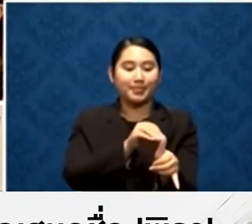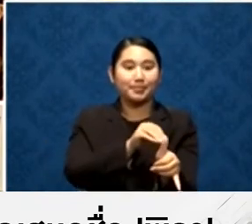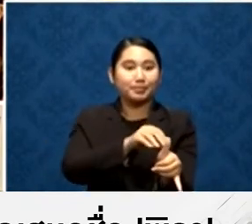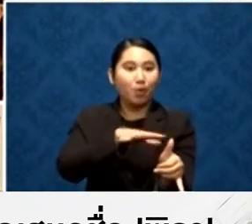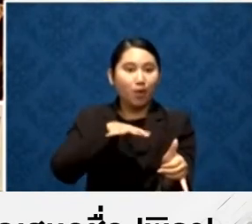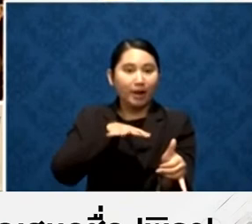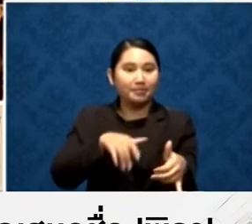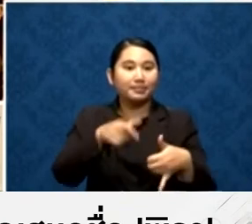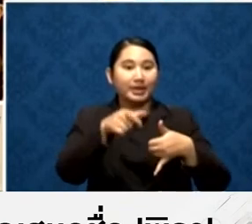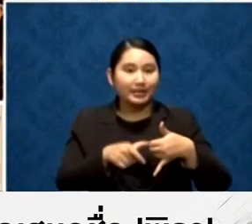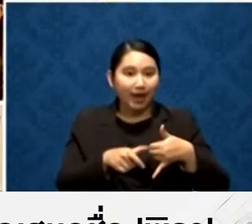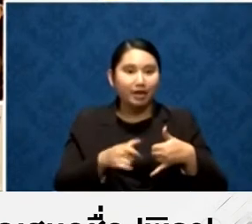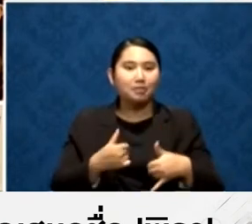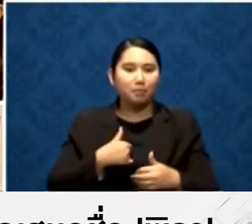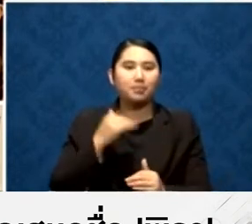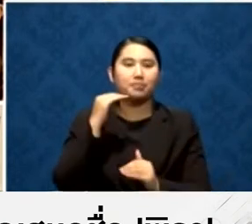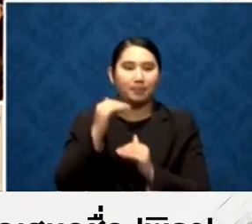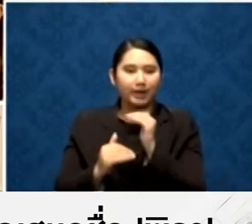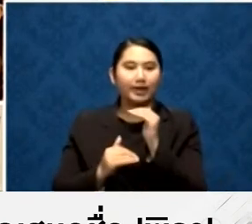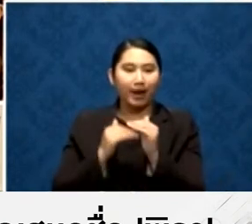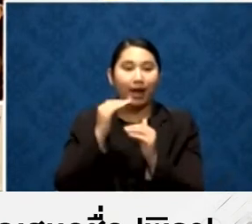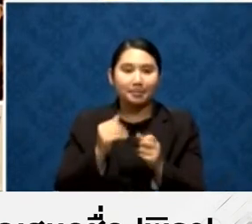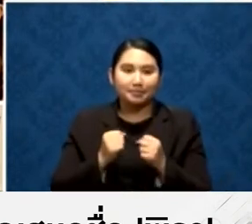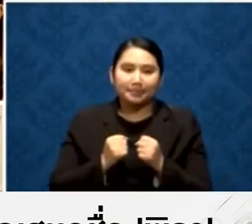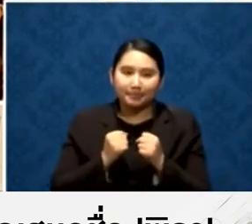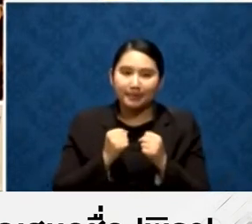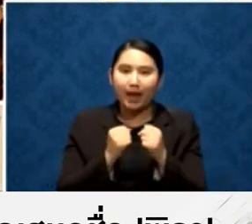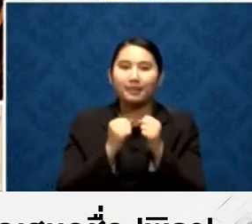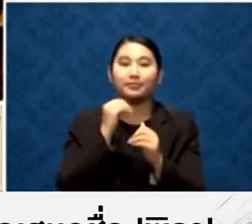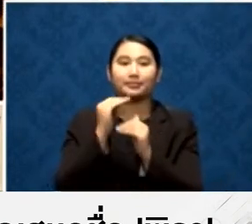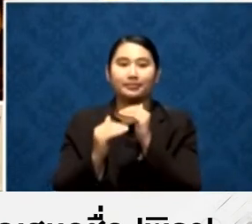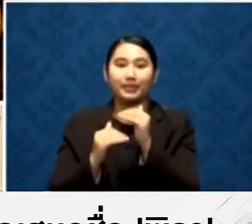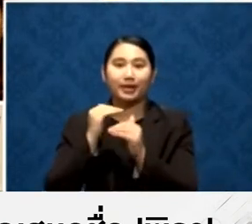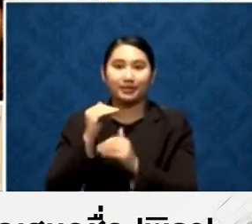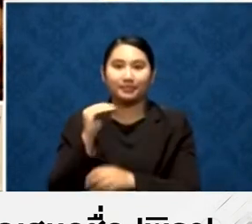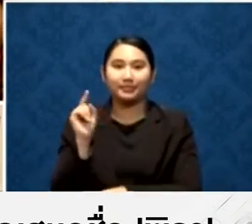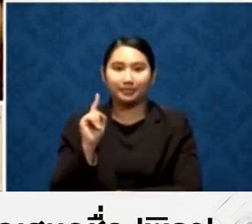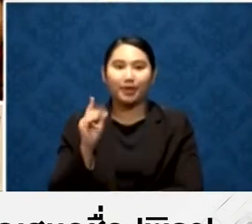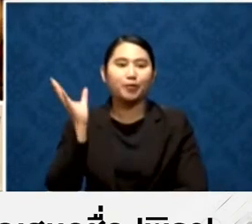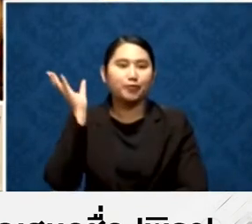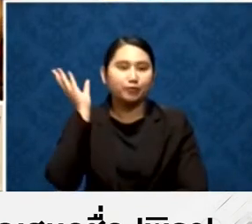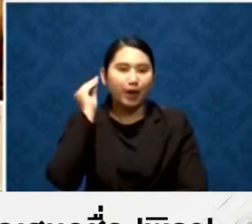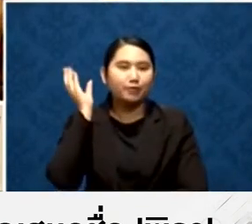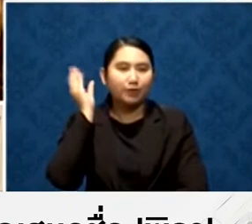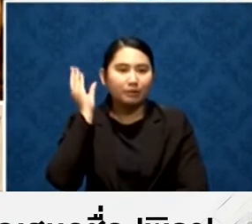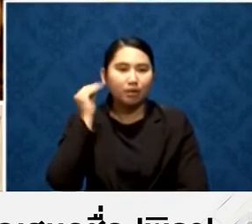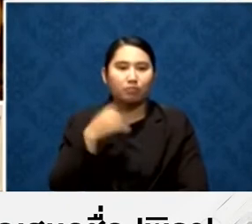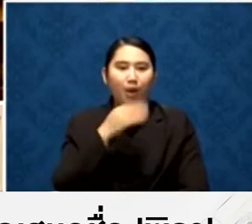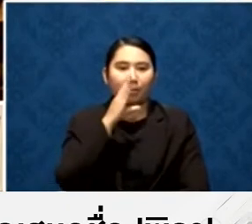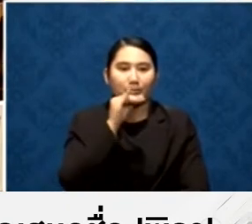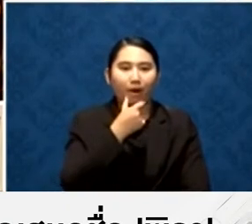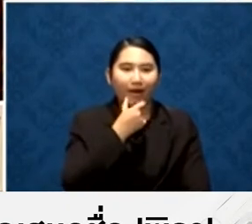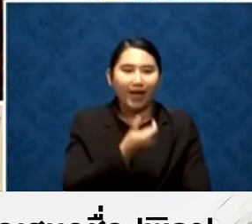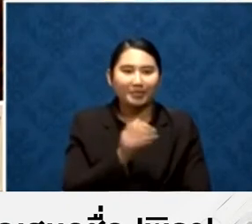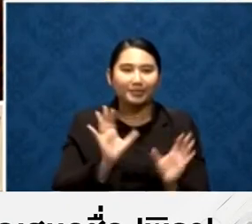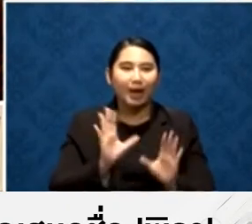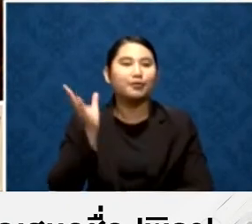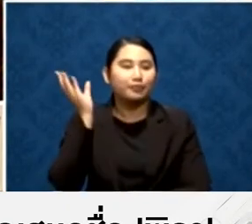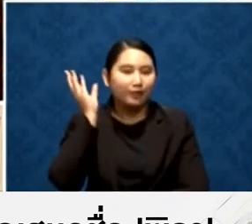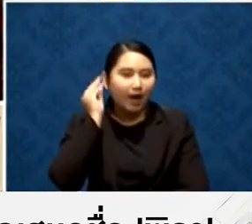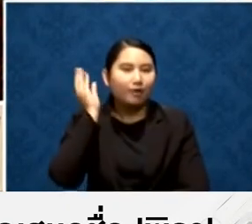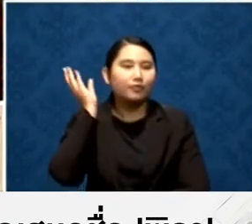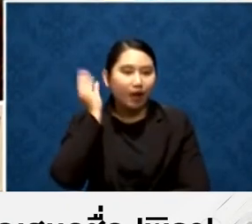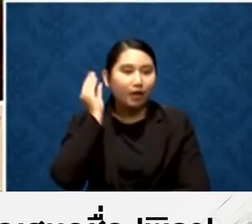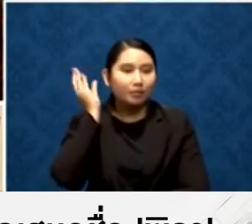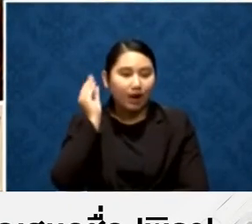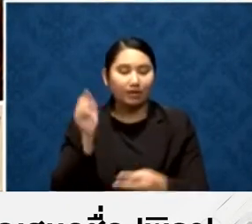ำหรับคนเสื้อแดงก็ควรฟังไว้เนี่ยเขาอ้างว่ามีคำพูดต่อผู้นำทางจิตวิญญาณพรรคก้าวไกลว่าถ้าพิธาเป็นนายกจะให้ไปลงสัตยาบันใน